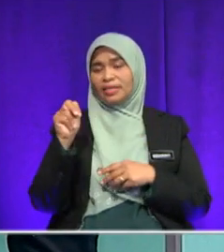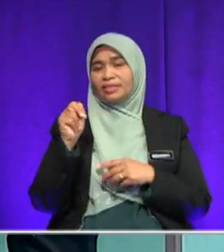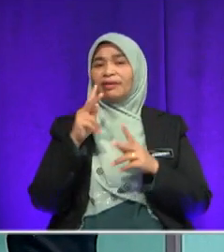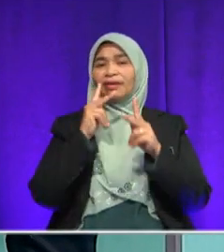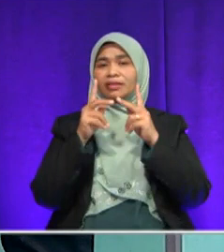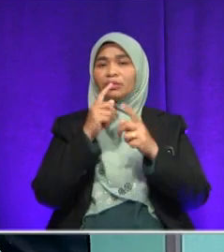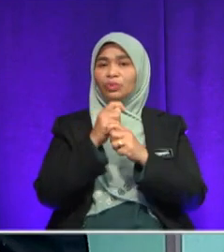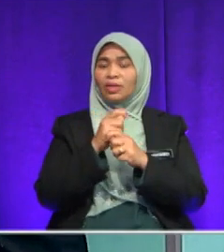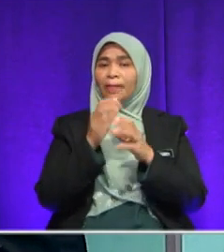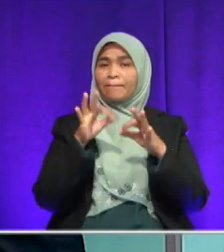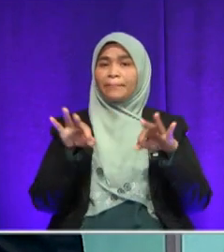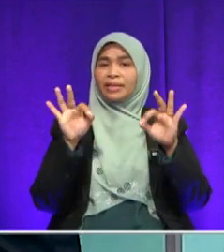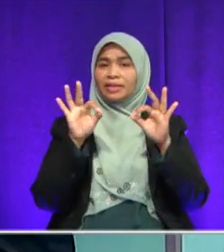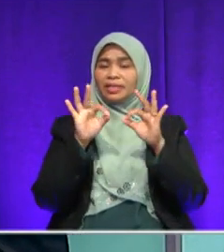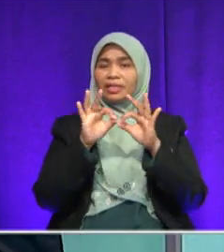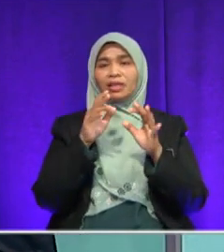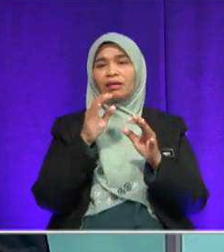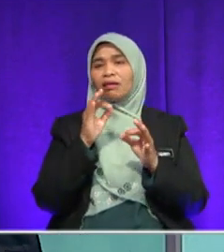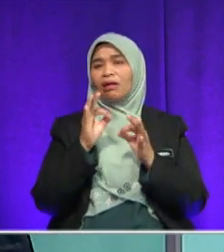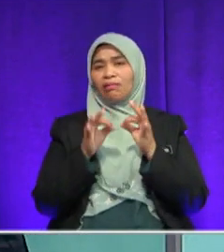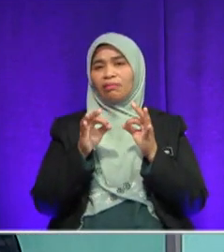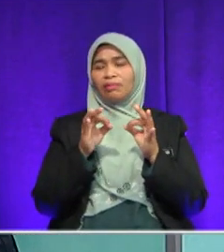penting. Kalau kata tugas terangkan,